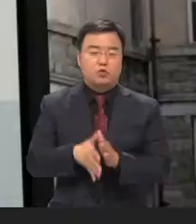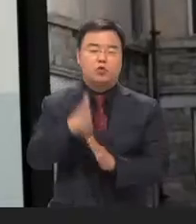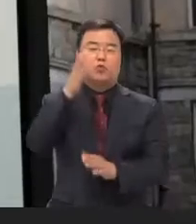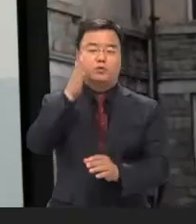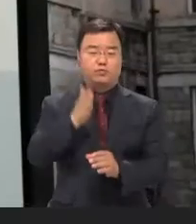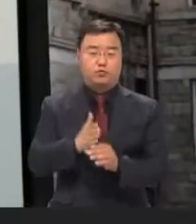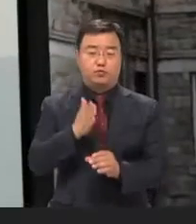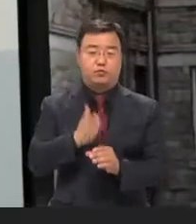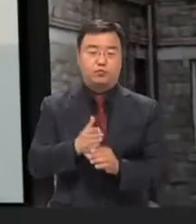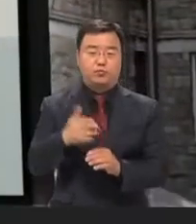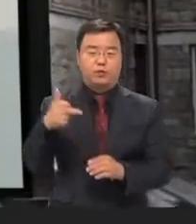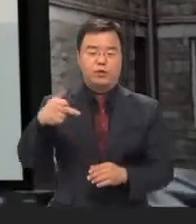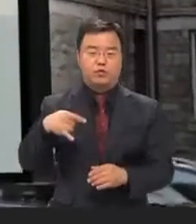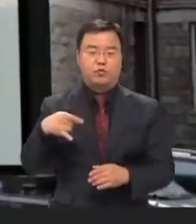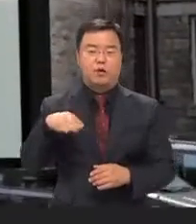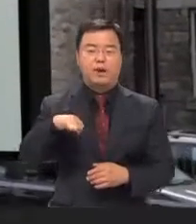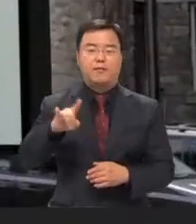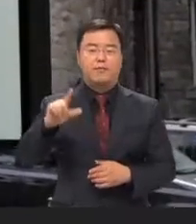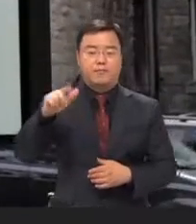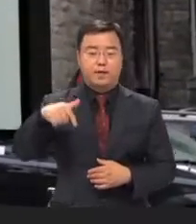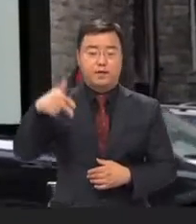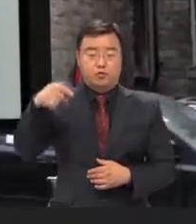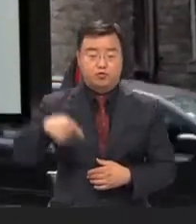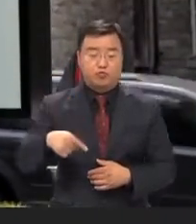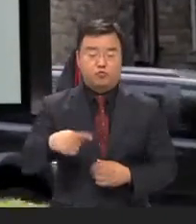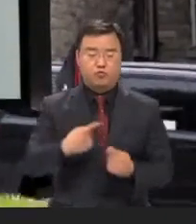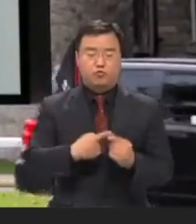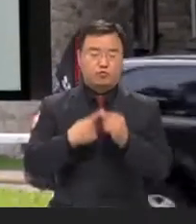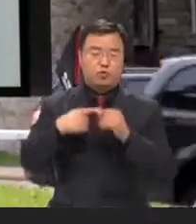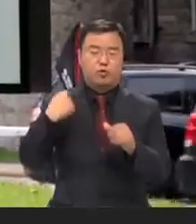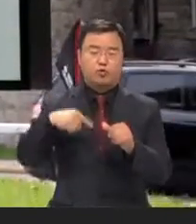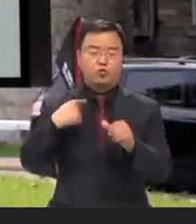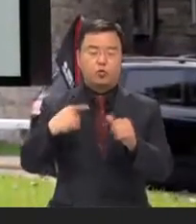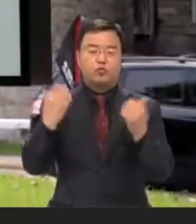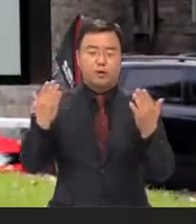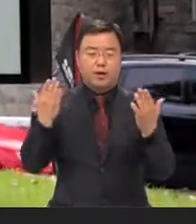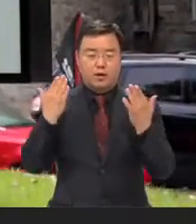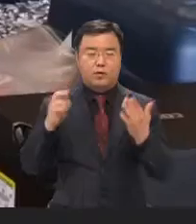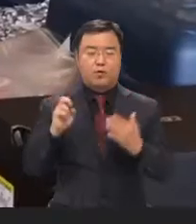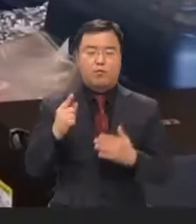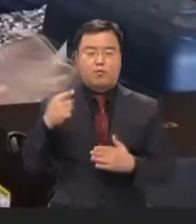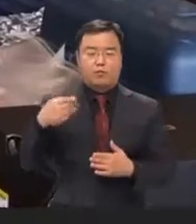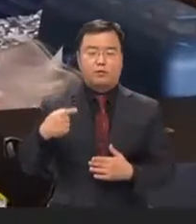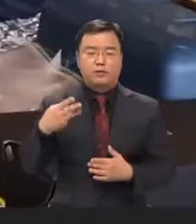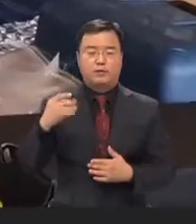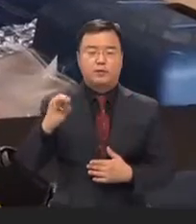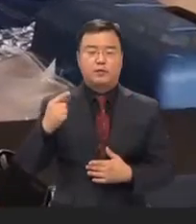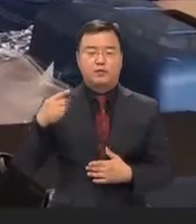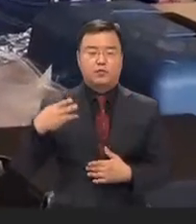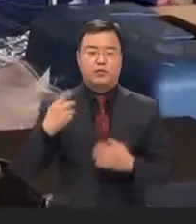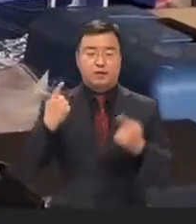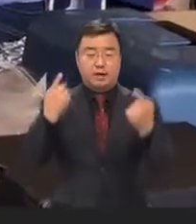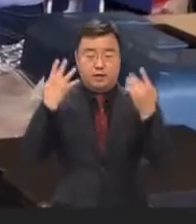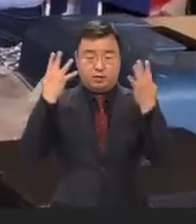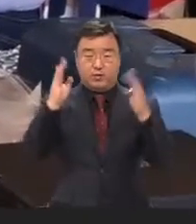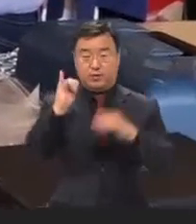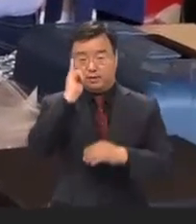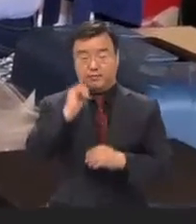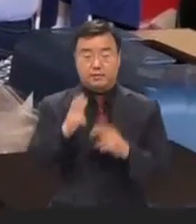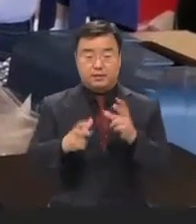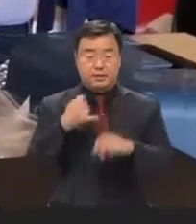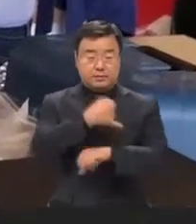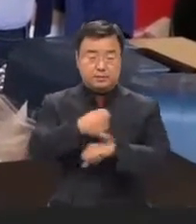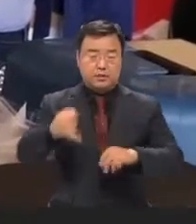한가운데 퀘벡주 최대의 교육기관인 몬트리올 대학교가 위치해 있습니다. 단연 으뜸은 산업